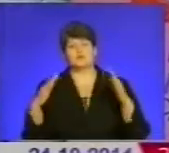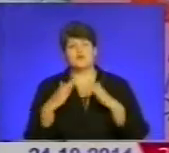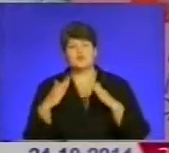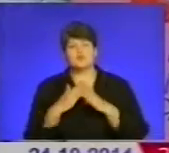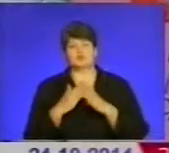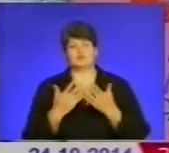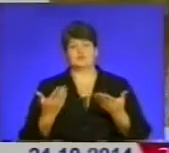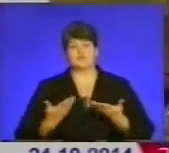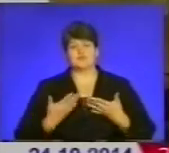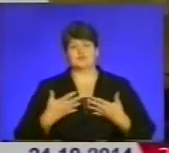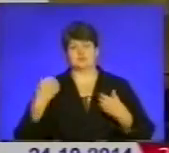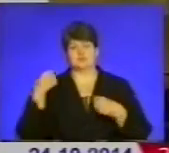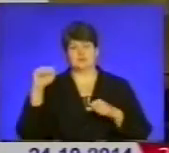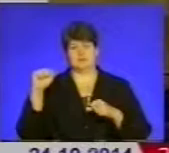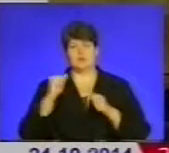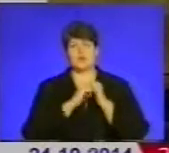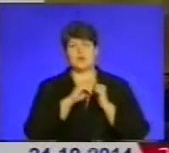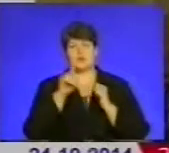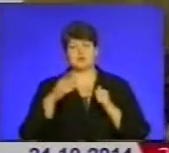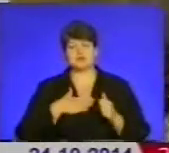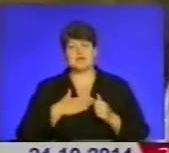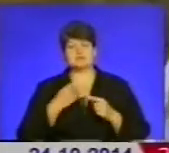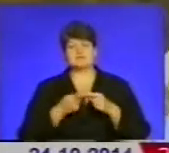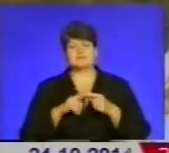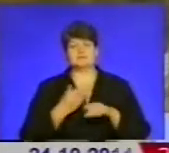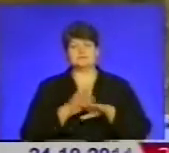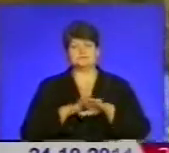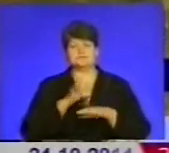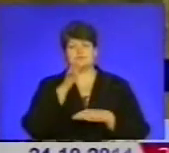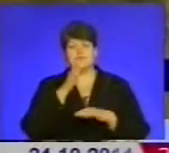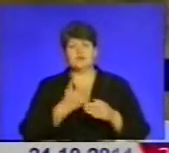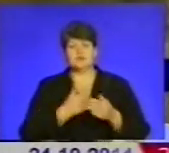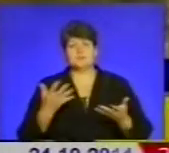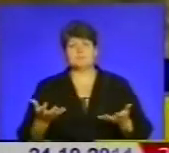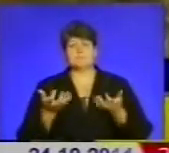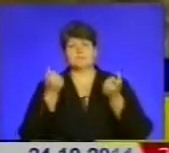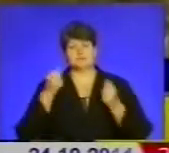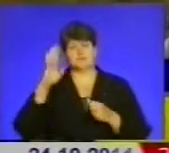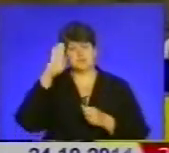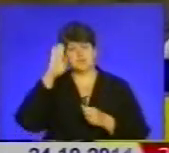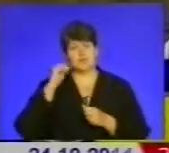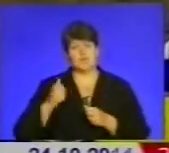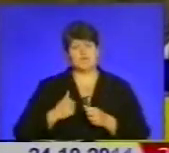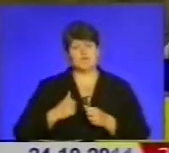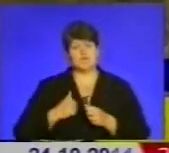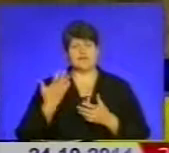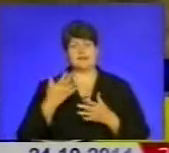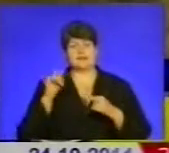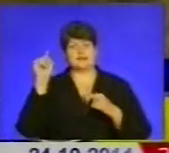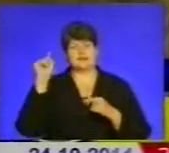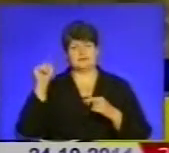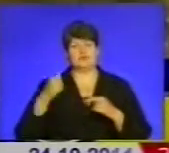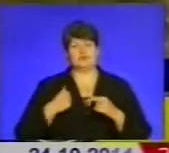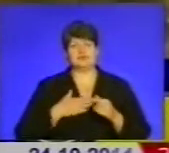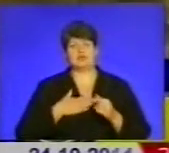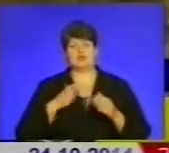живими з перемогою. Кожен з нас в цей непростий час хоче якось підтримати воїнів, які воюють за нашу